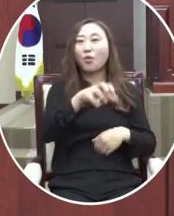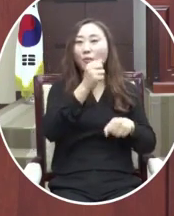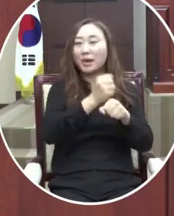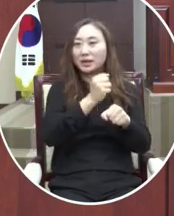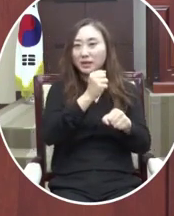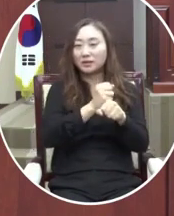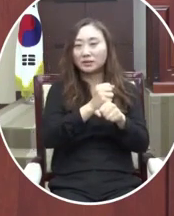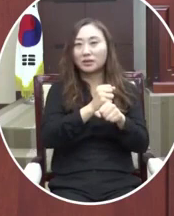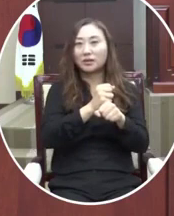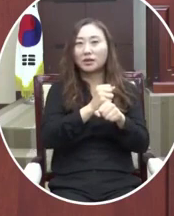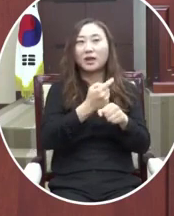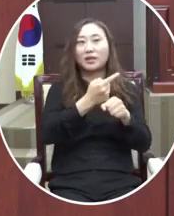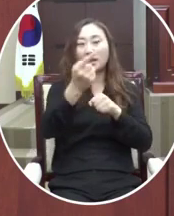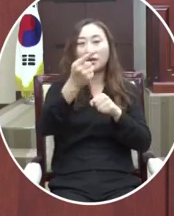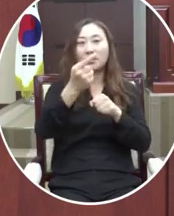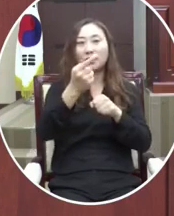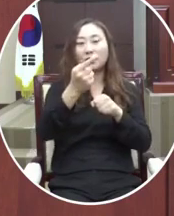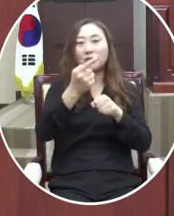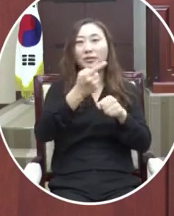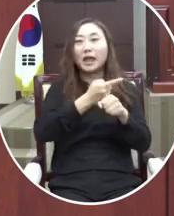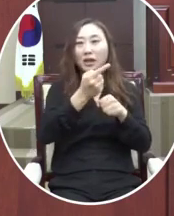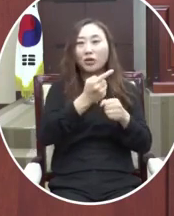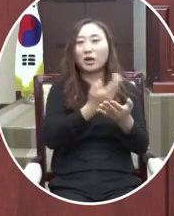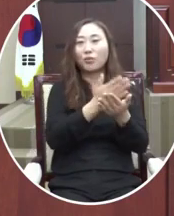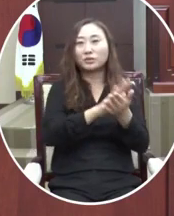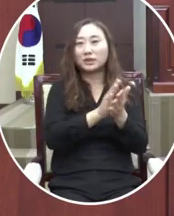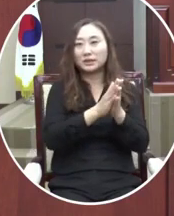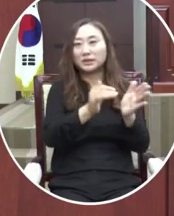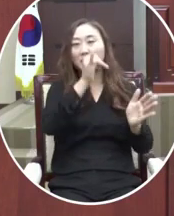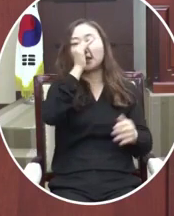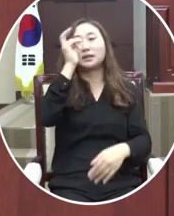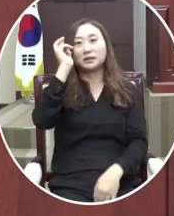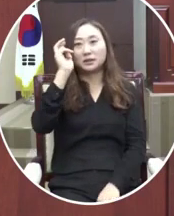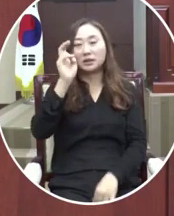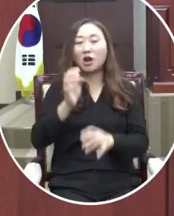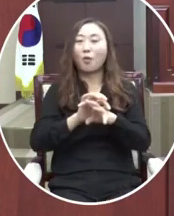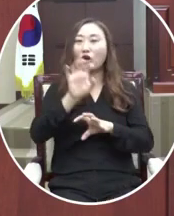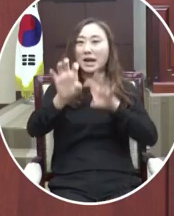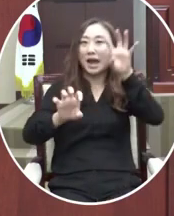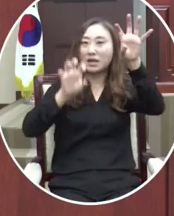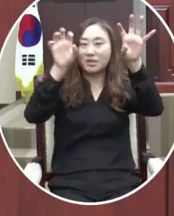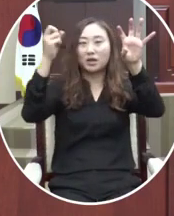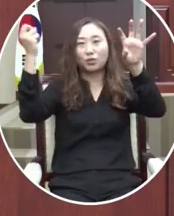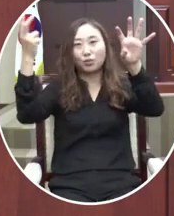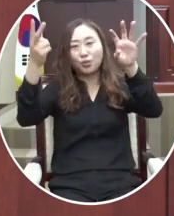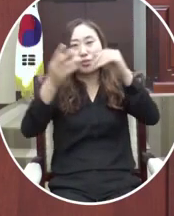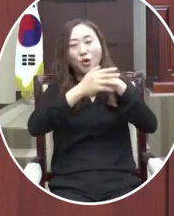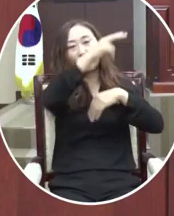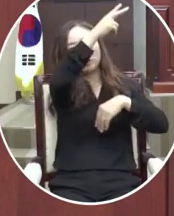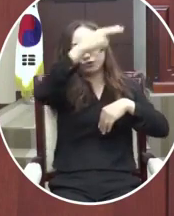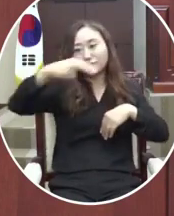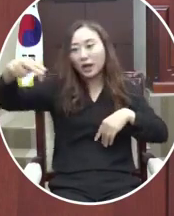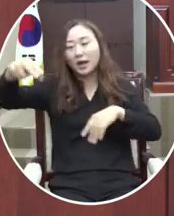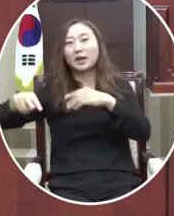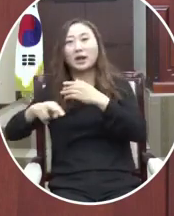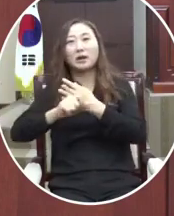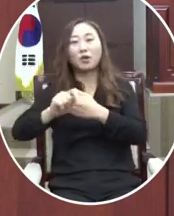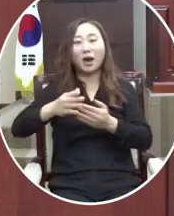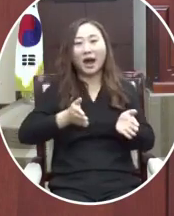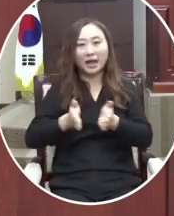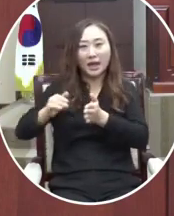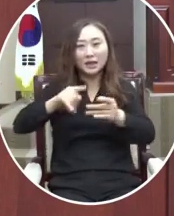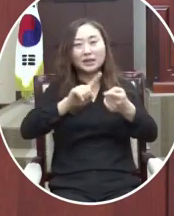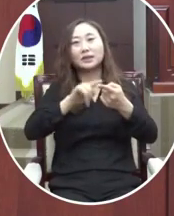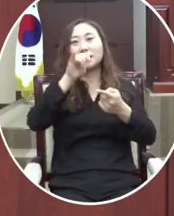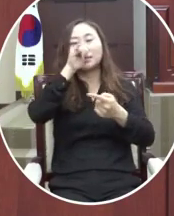공사를 내년 하반기 시작할 예정입니다 인도어 카트 및 클라이밍 체험 시설 공중 활과 아케이드